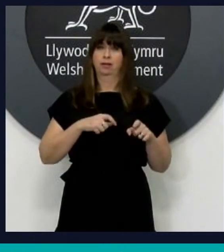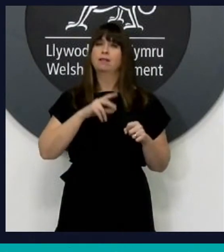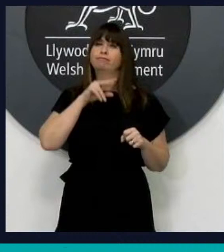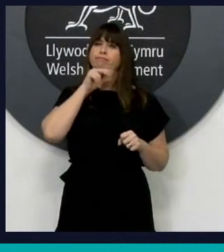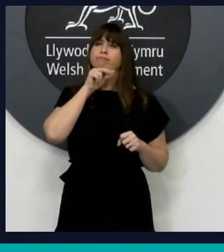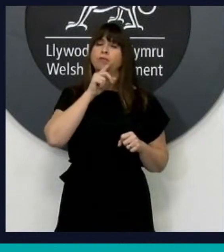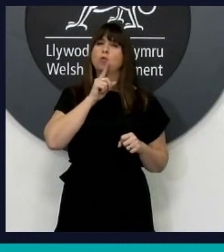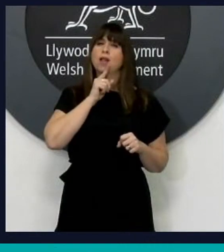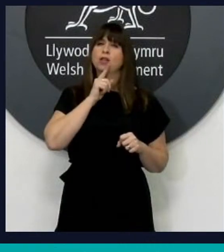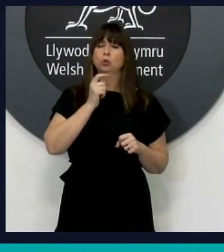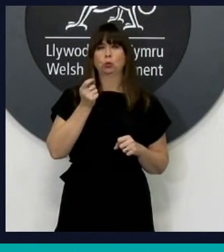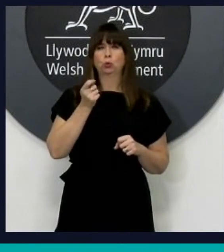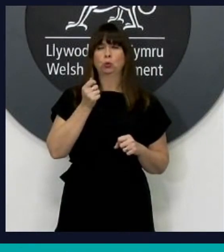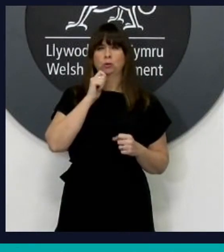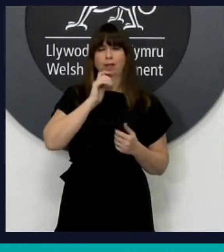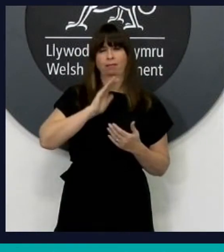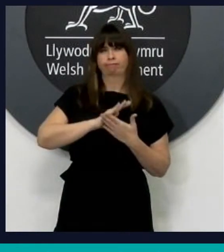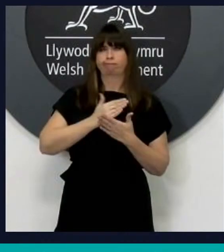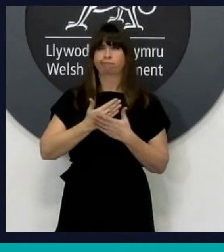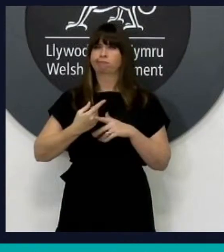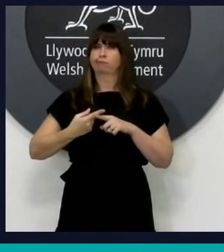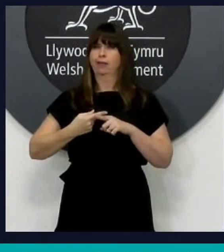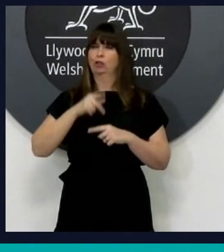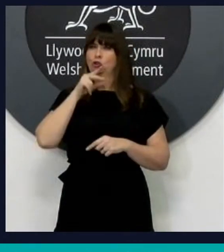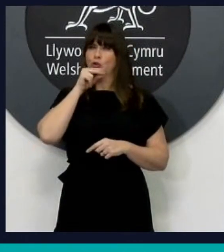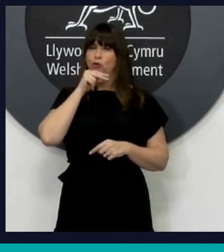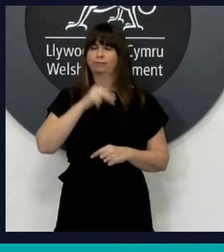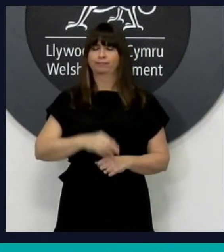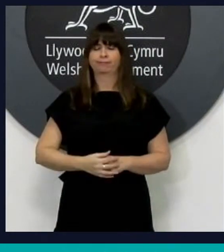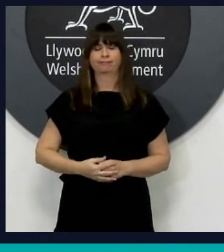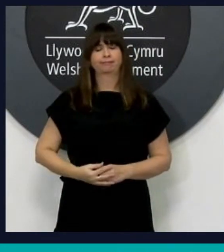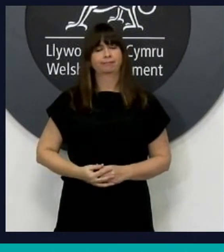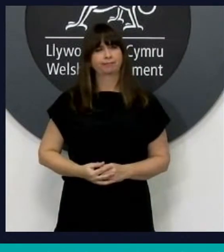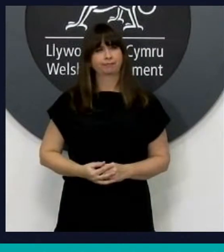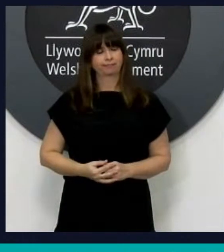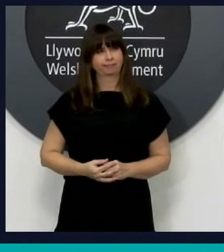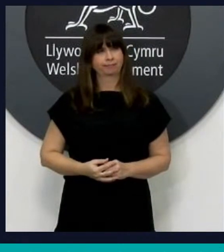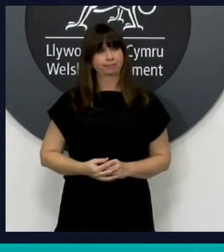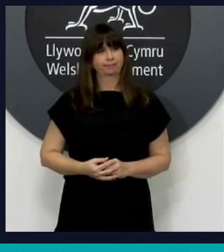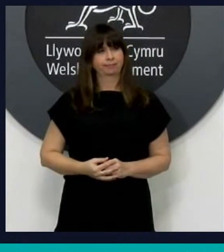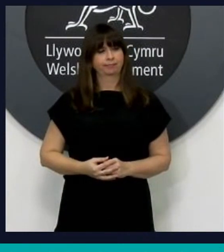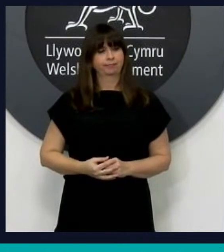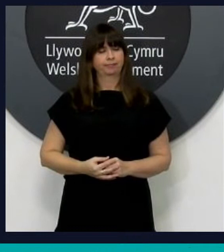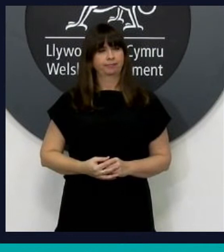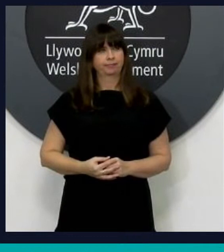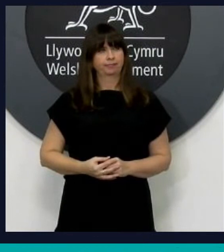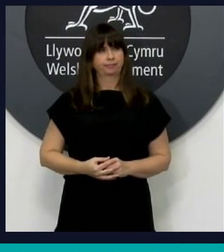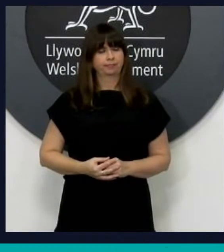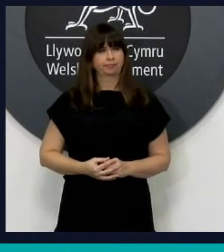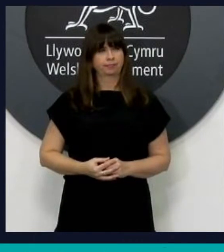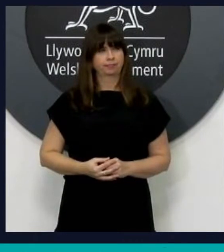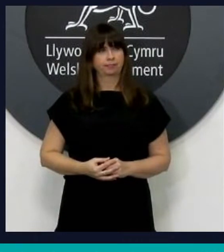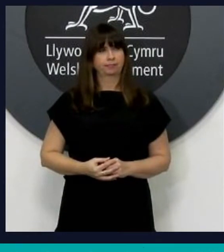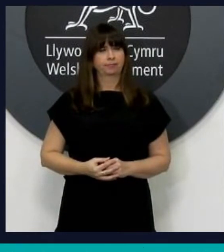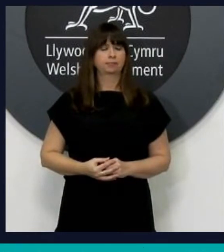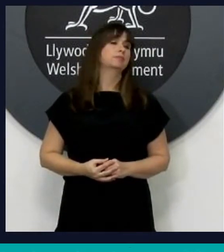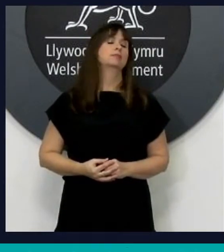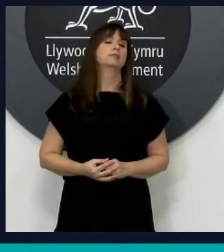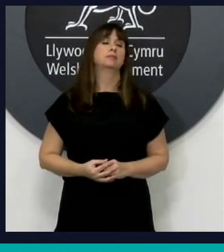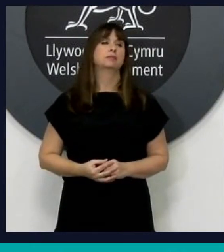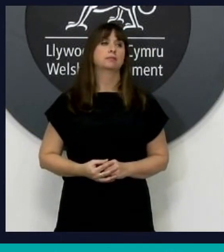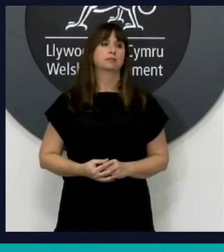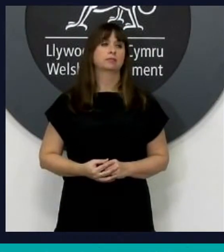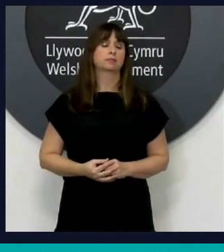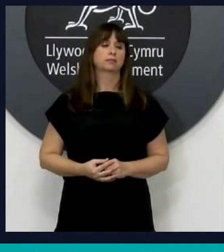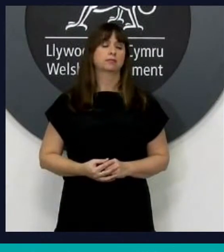rhaglen yna yn cael ei datblygu yn ystod y diwrnodau nesaf. Eisoes mae'r tîm wedi bod yn gweithio trwy'r penwythnos ar newid y